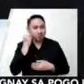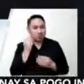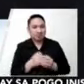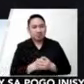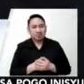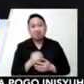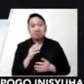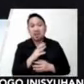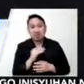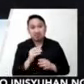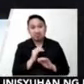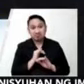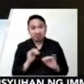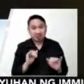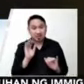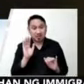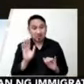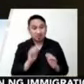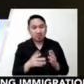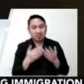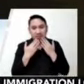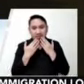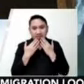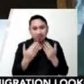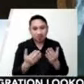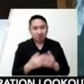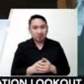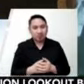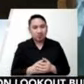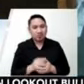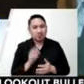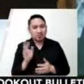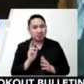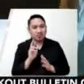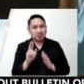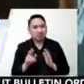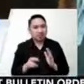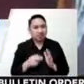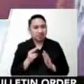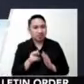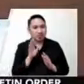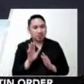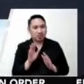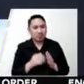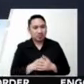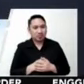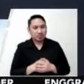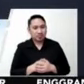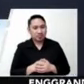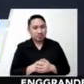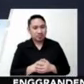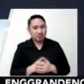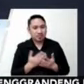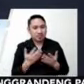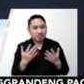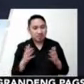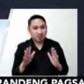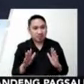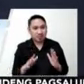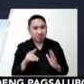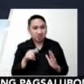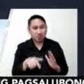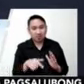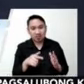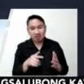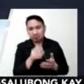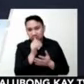L daw ang kanyang pasasalamat na nagagampanan niya ng maayos ang kanyang role pagkatapos ng taping pagkatapos ng